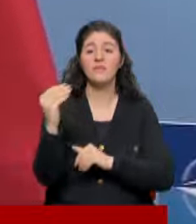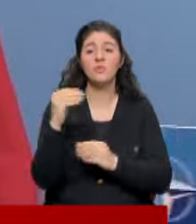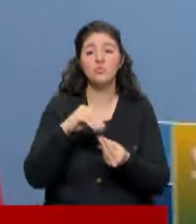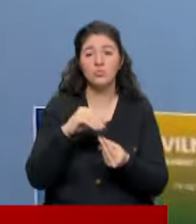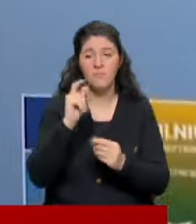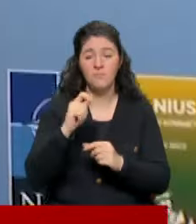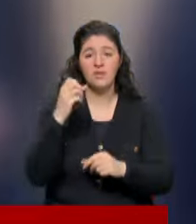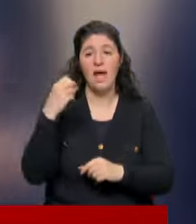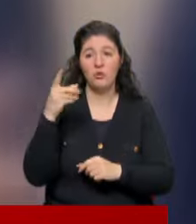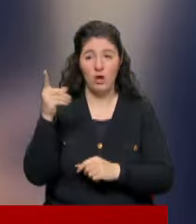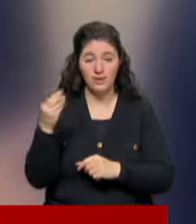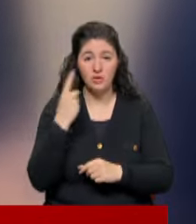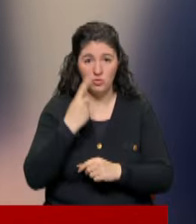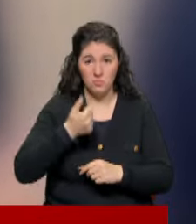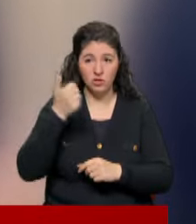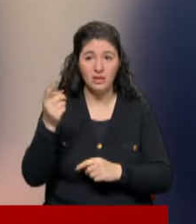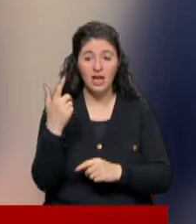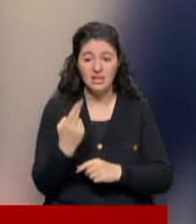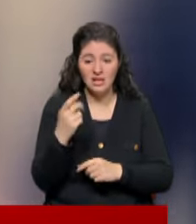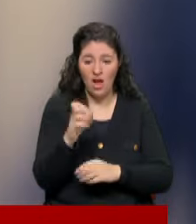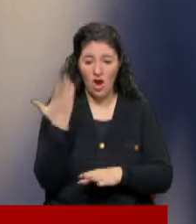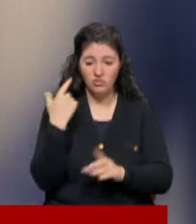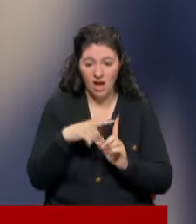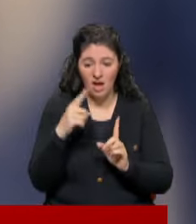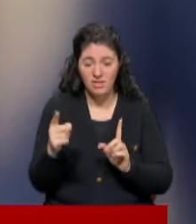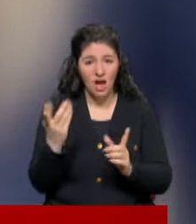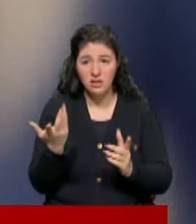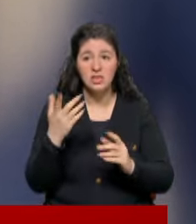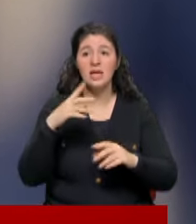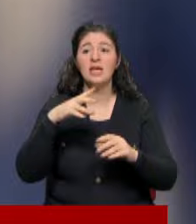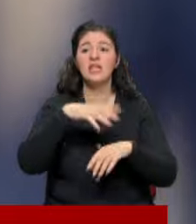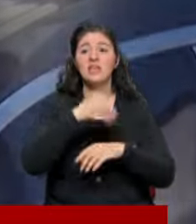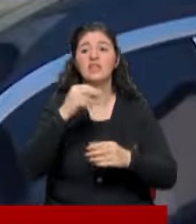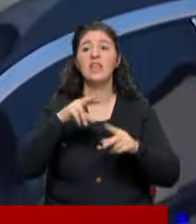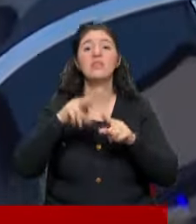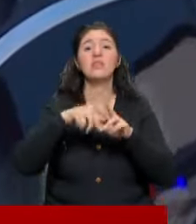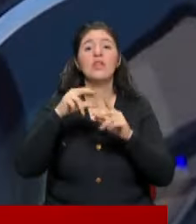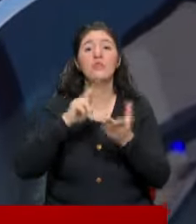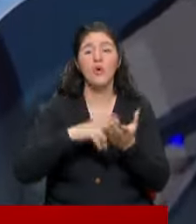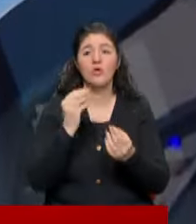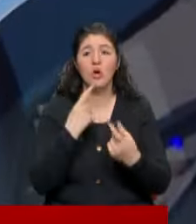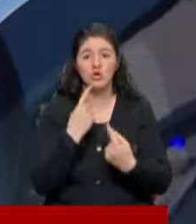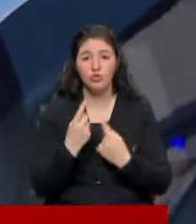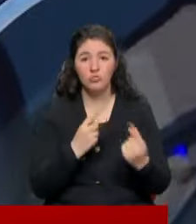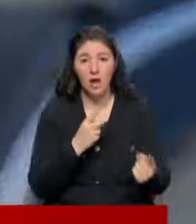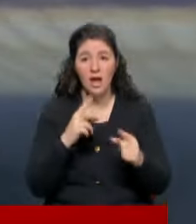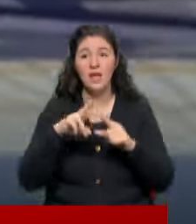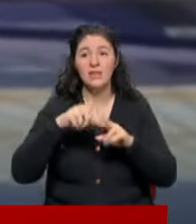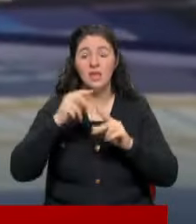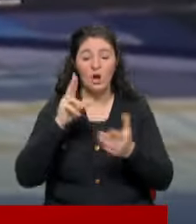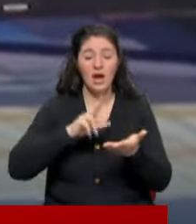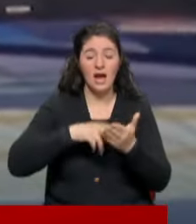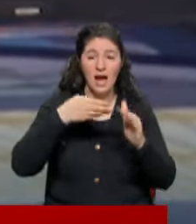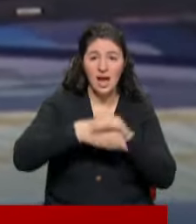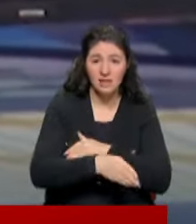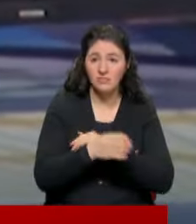suçlayan Cumhurbaşkanı Erdoğan'ın daha 7 ay öncesine kadar İsveç'in NATO üyeliğiyle ilgili kurduğu cümleler. İsveç'in NATO'ya katılım